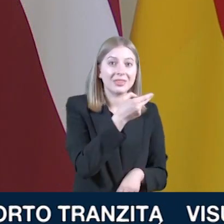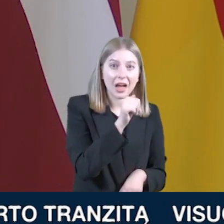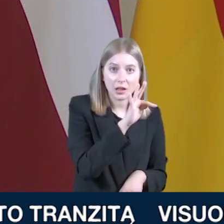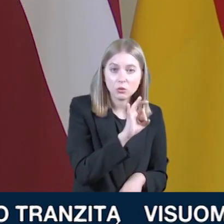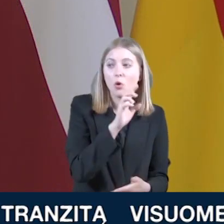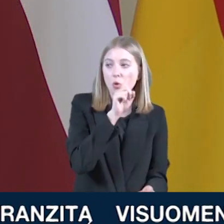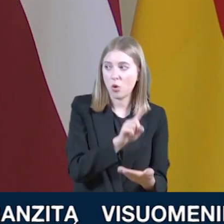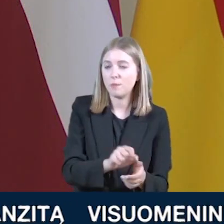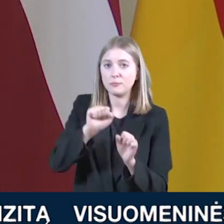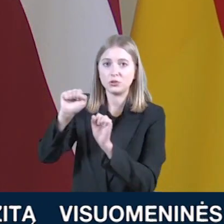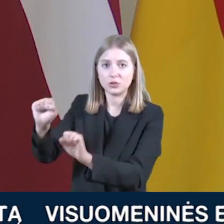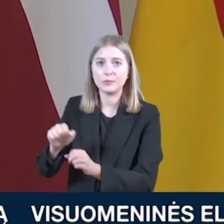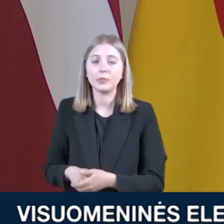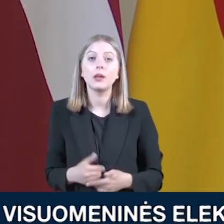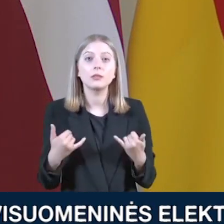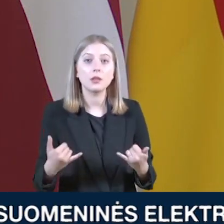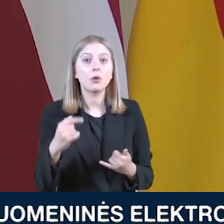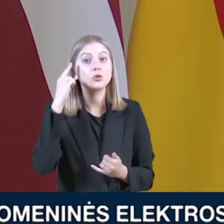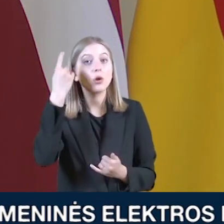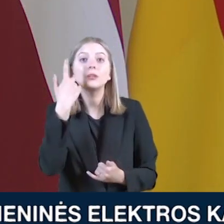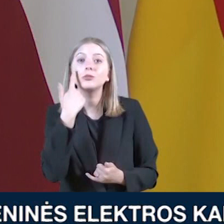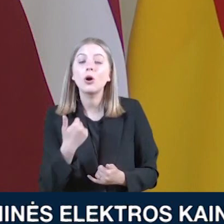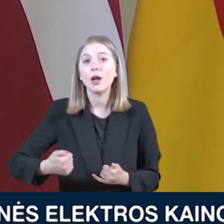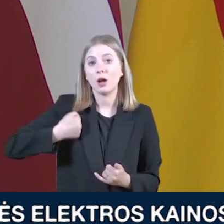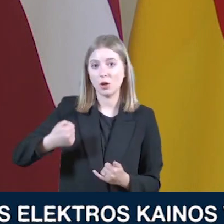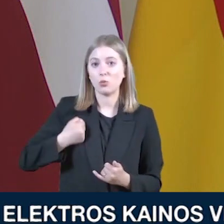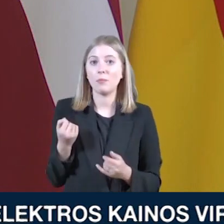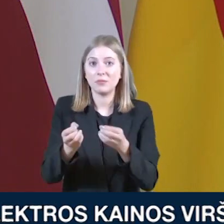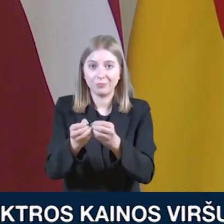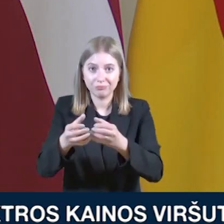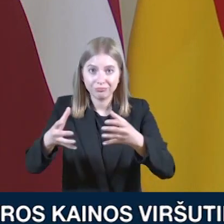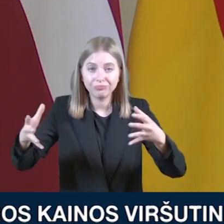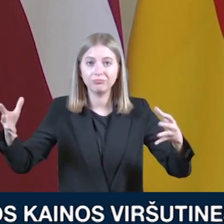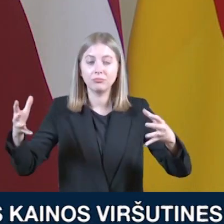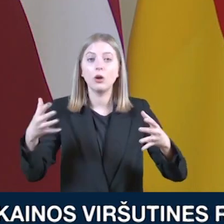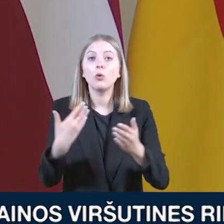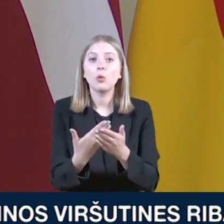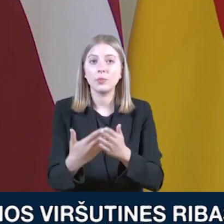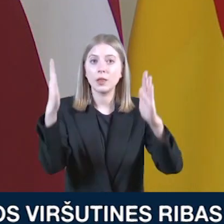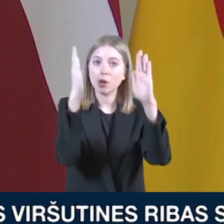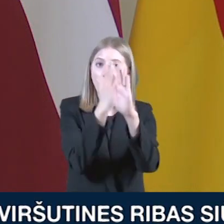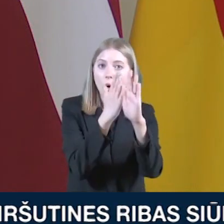šalyse, didinant dislokuotų karių skaičių, stiprinant oro ir jūros gynybą.